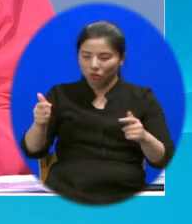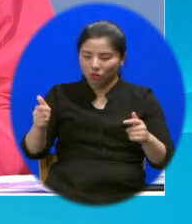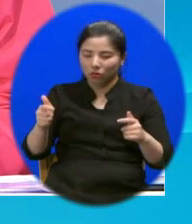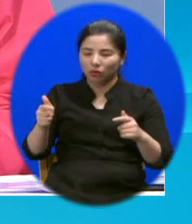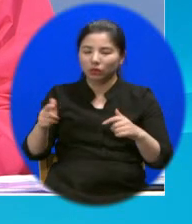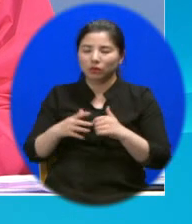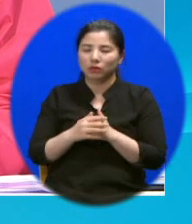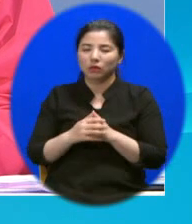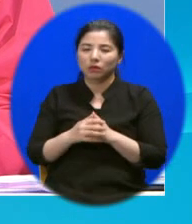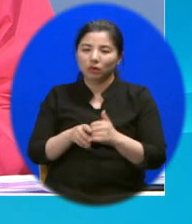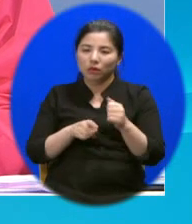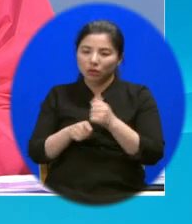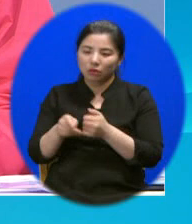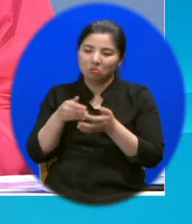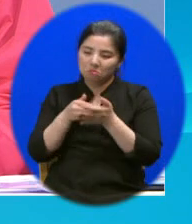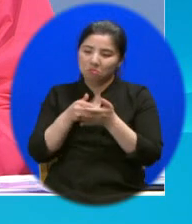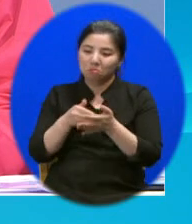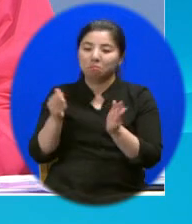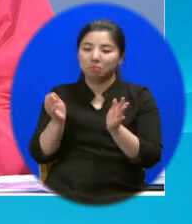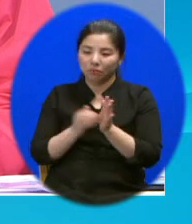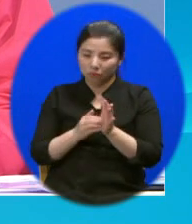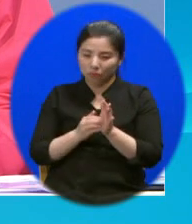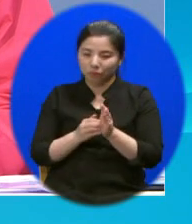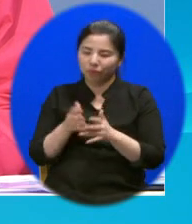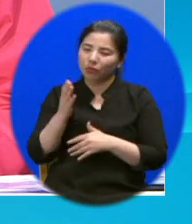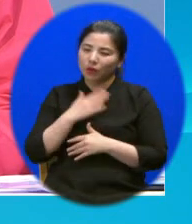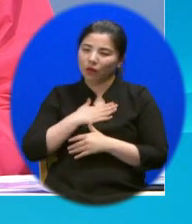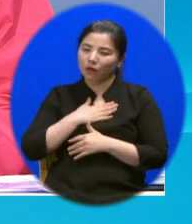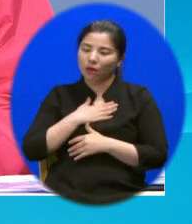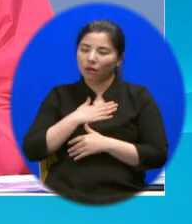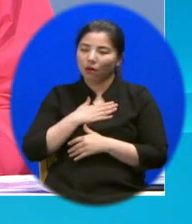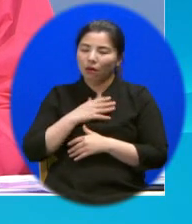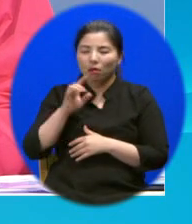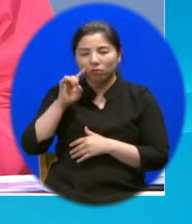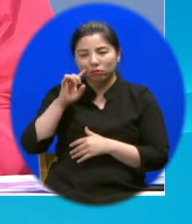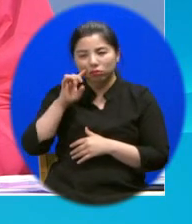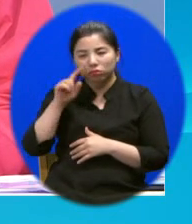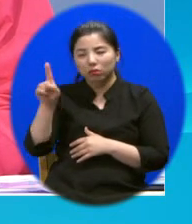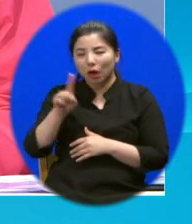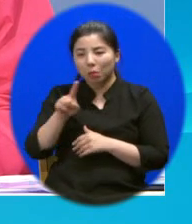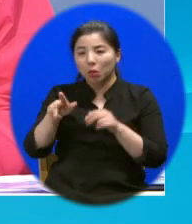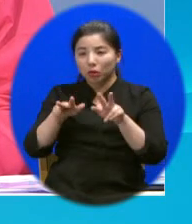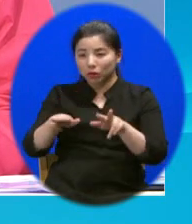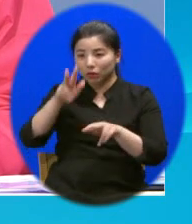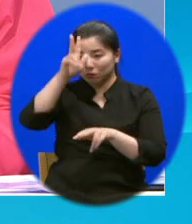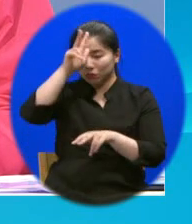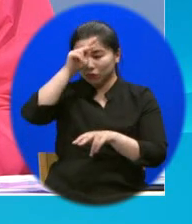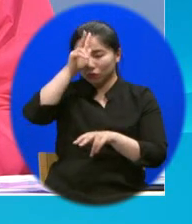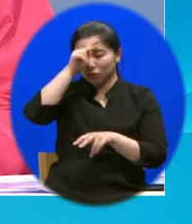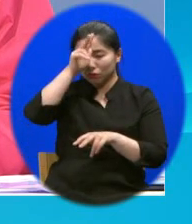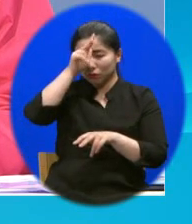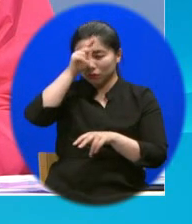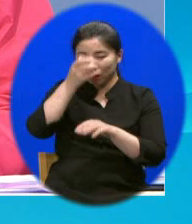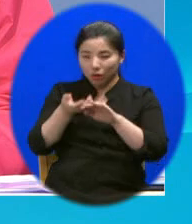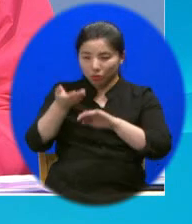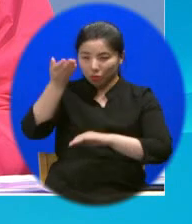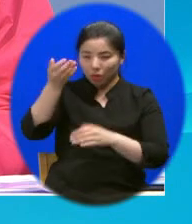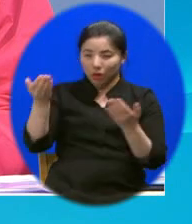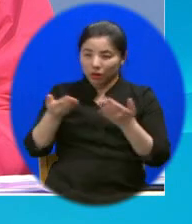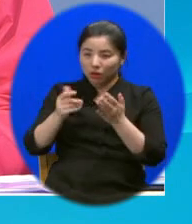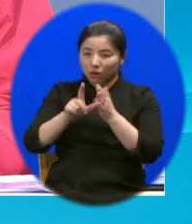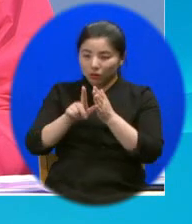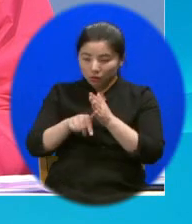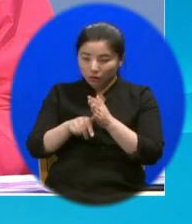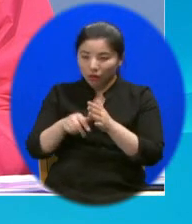그 이유를 제시 하셨는데 제가 좀 갖는 의문점은 현직 경찰 고위 적으로 계실때